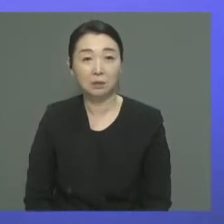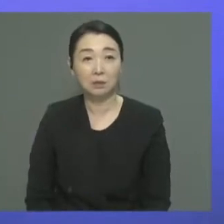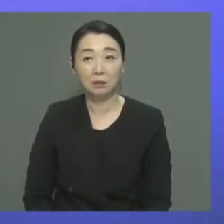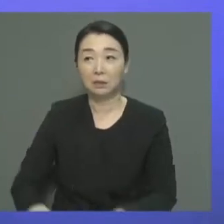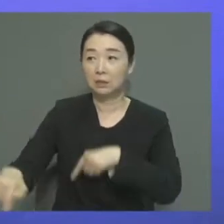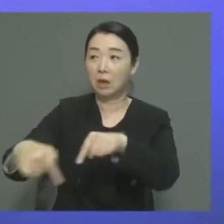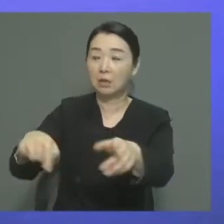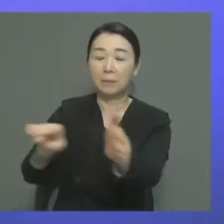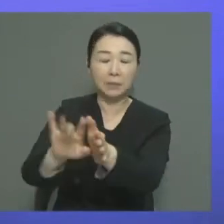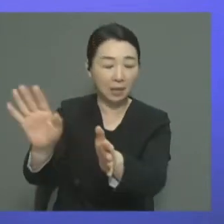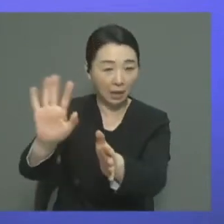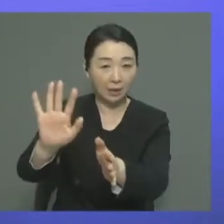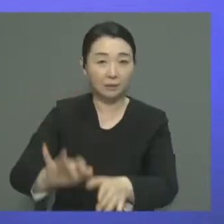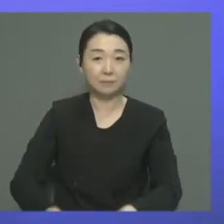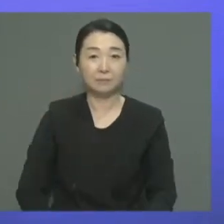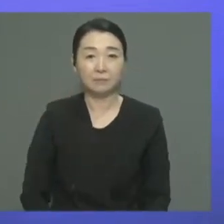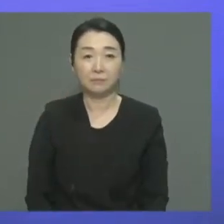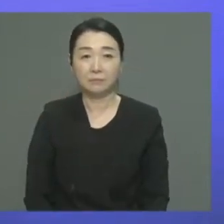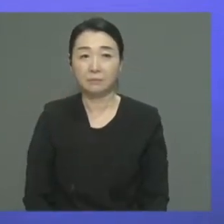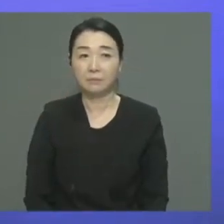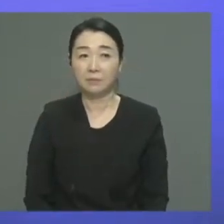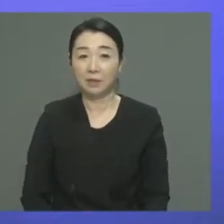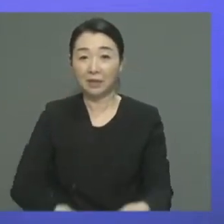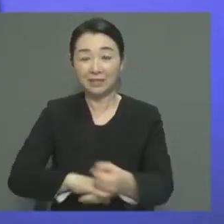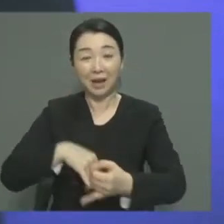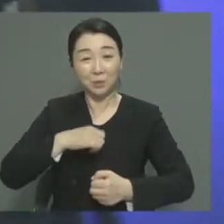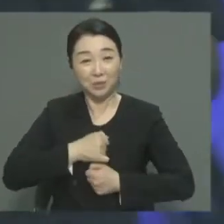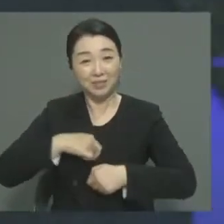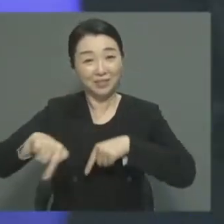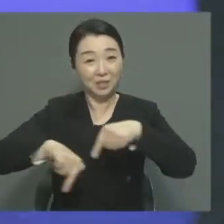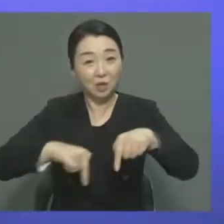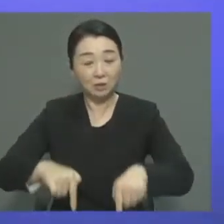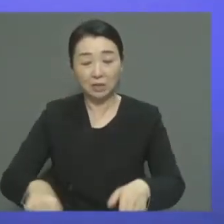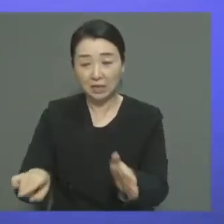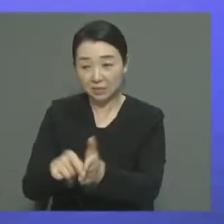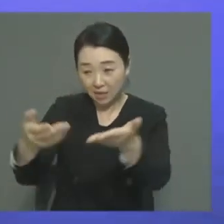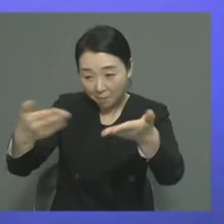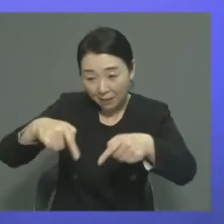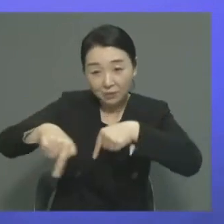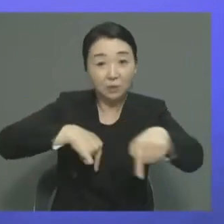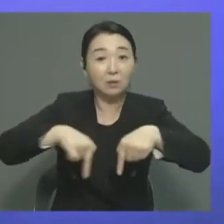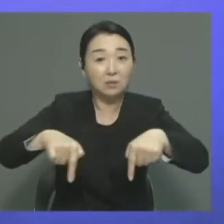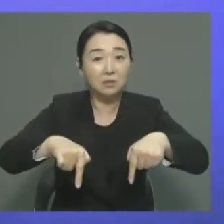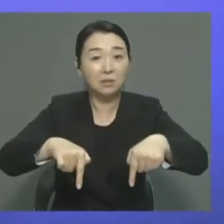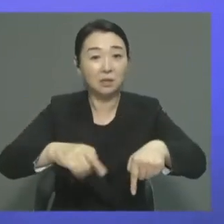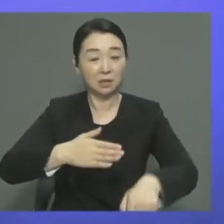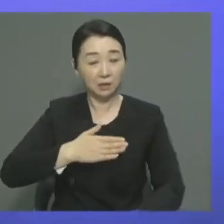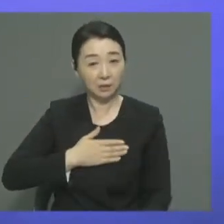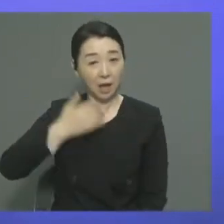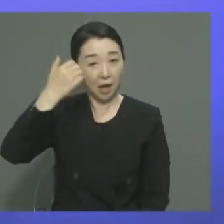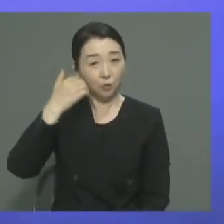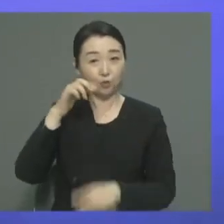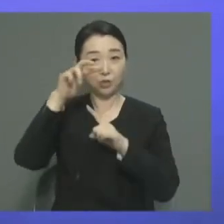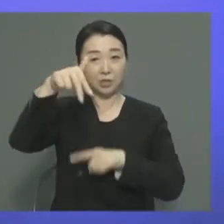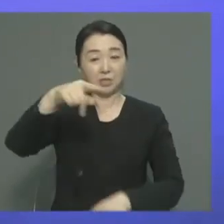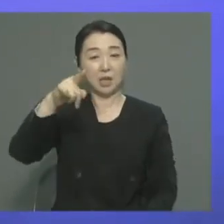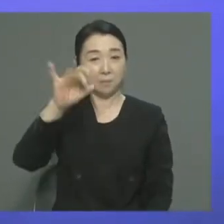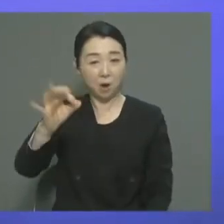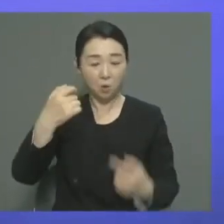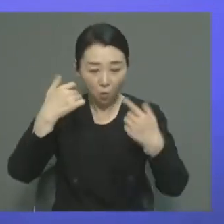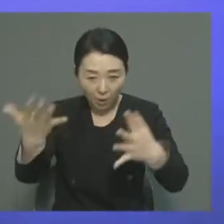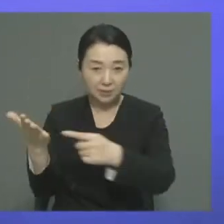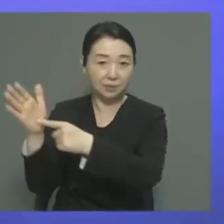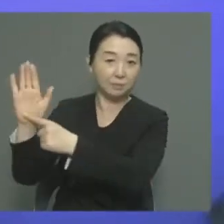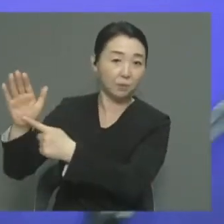합니다 약속을 지키는 정치 신뢰받는 정치 저 이재명 이 반드시 하겠습니다